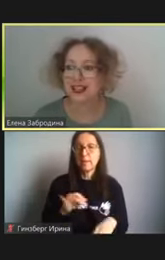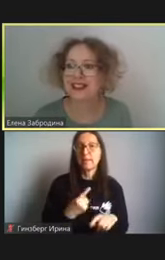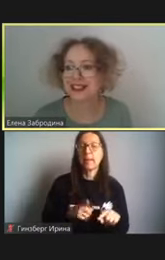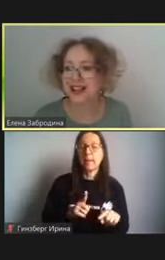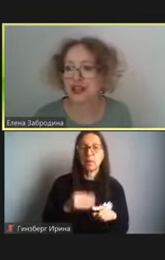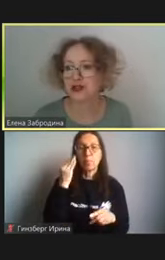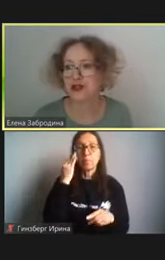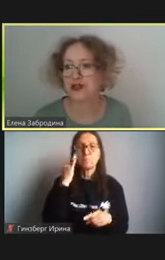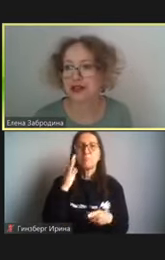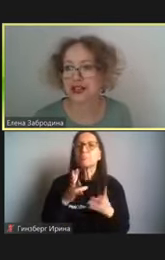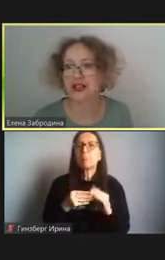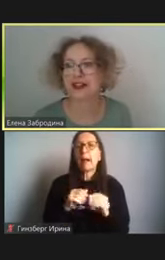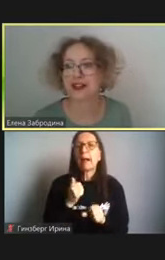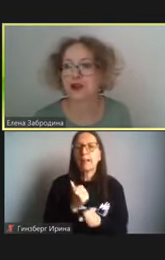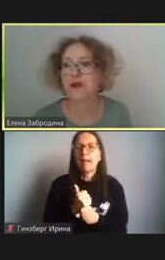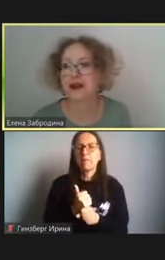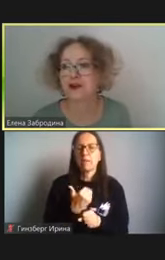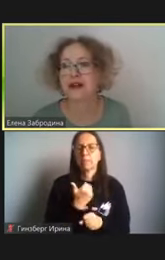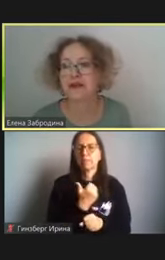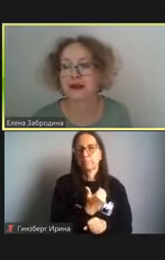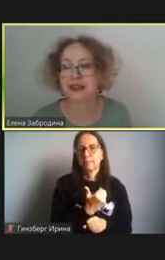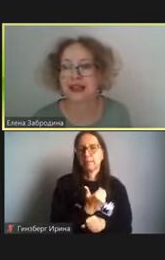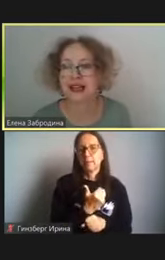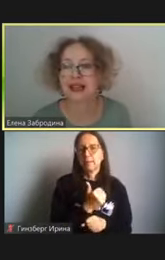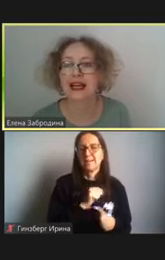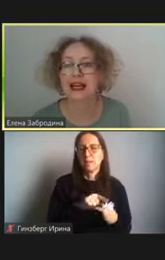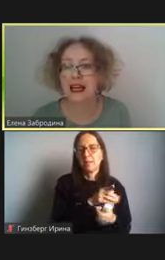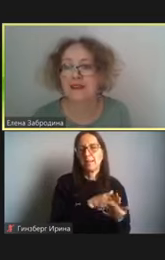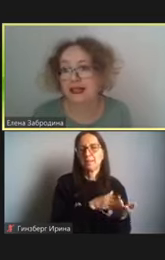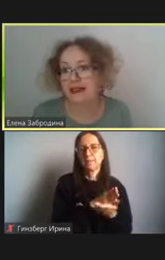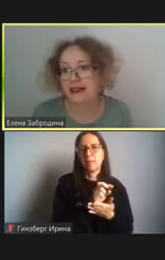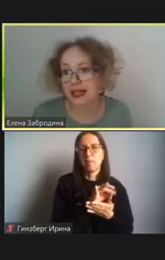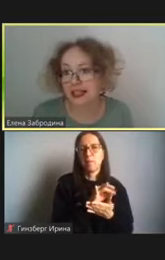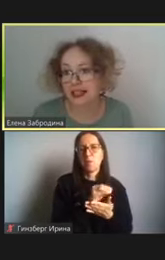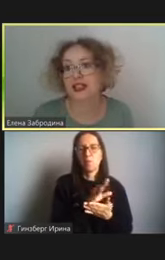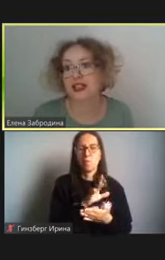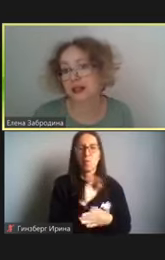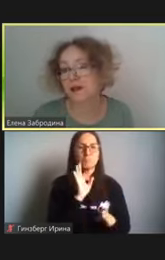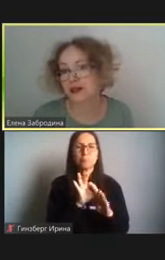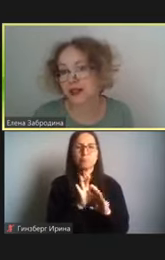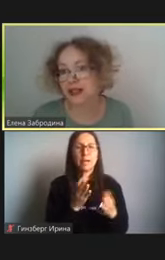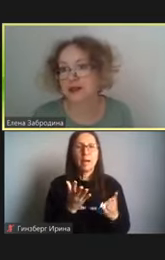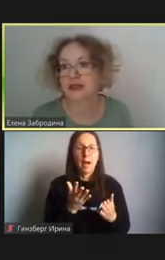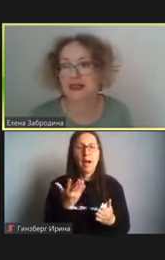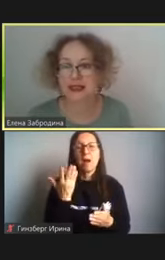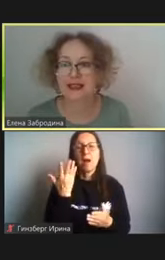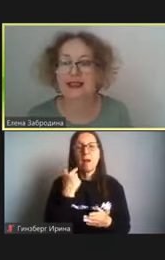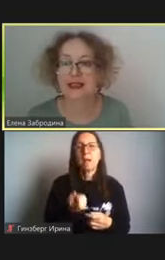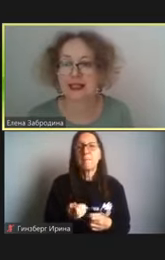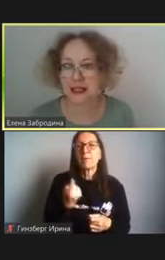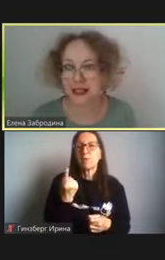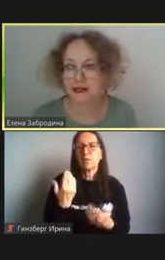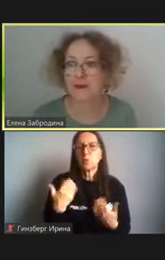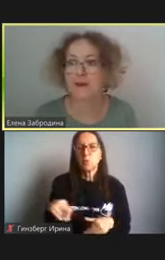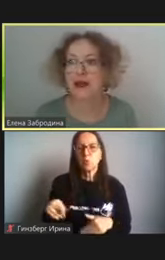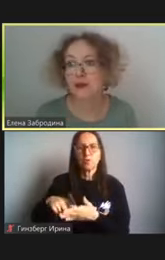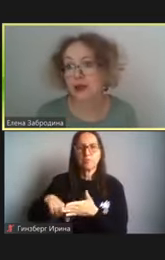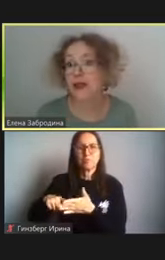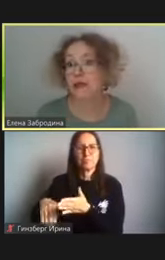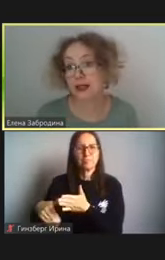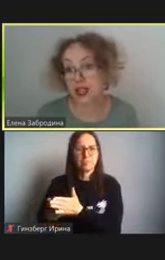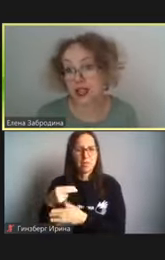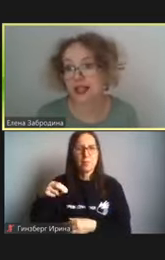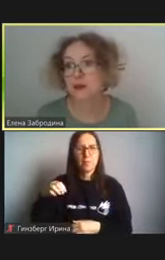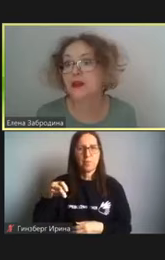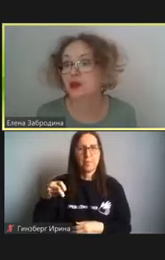сути, та задача очень важная, которую барокко выполняет. Ведь, конечно, когда появились протестантские церкви,